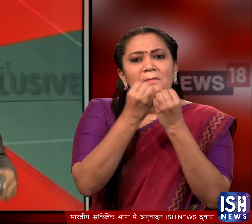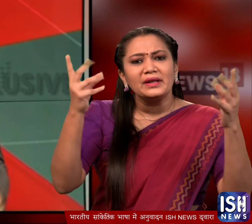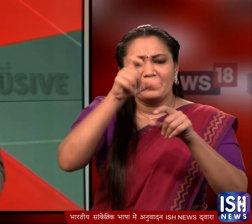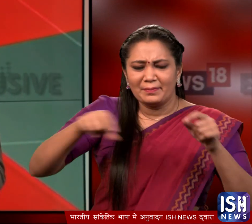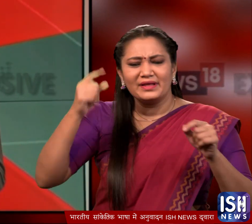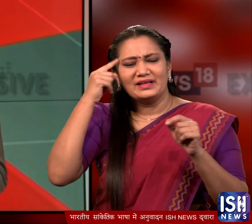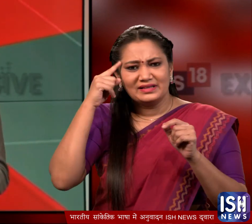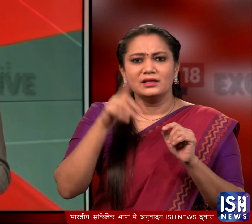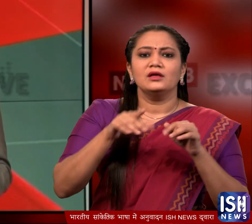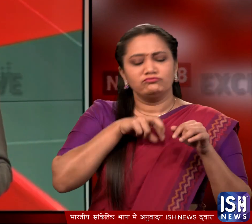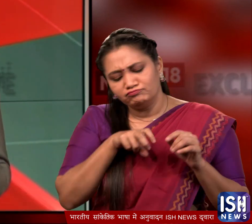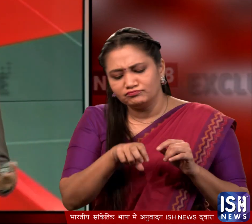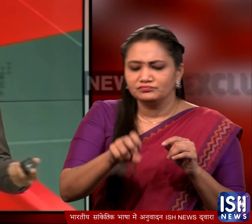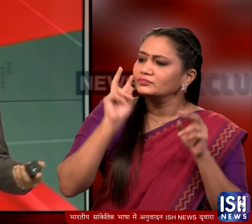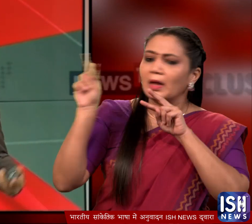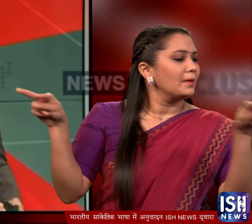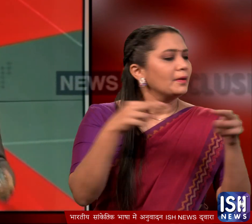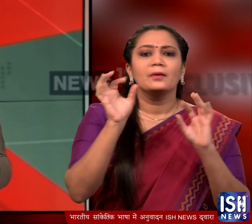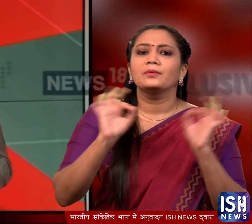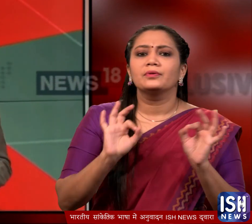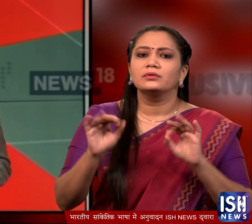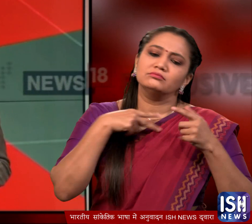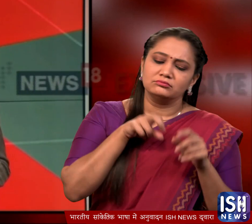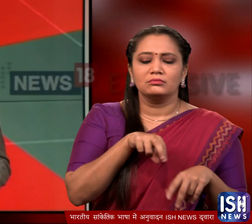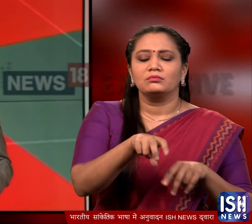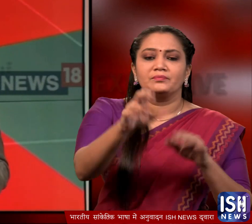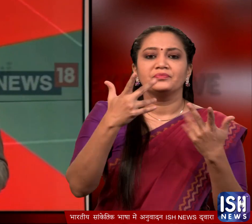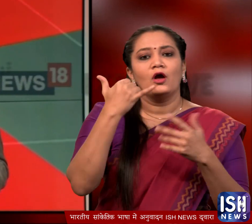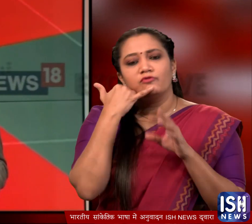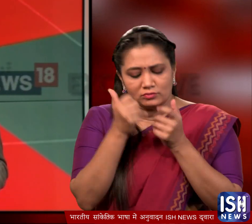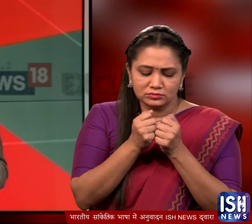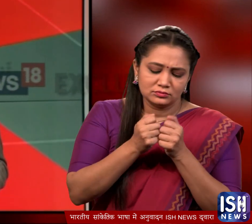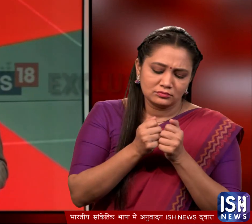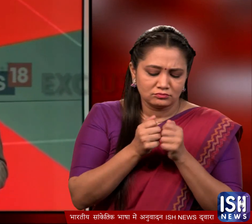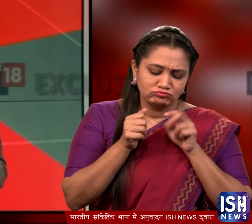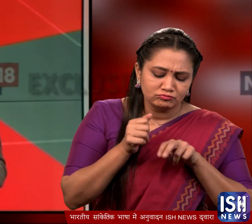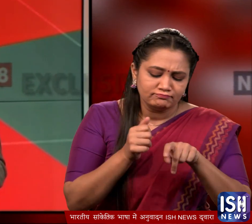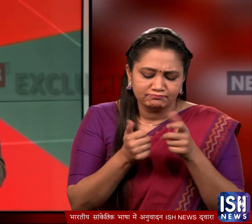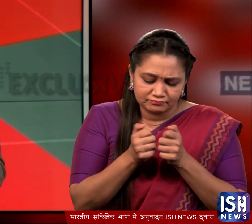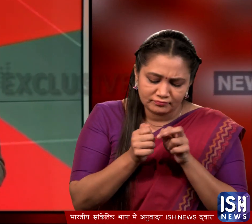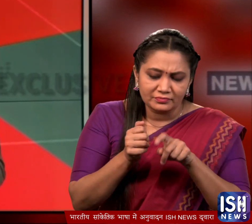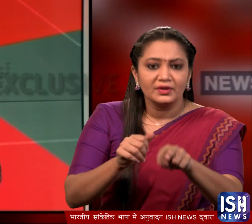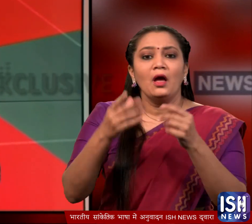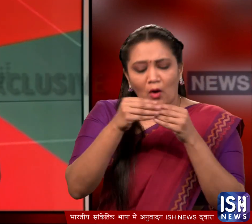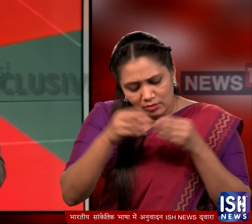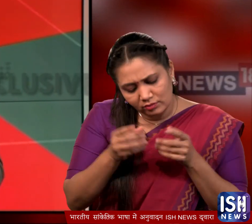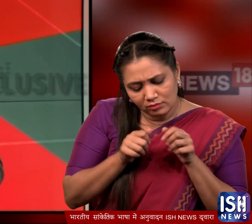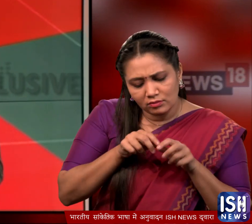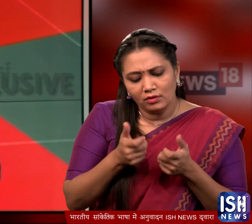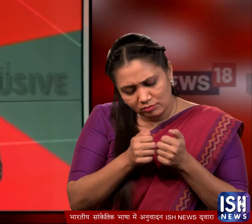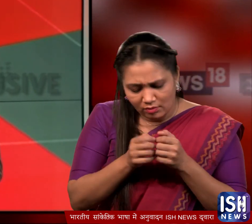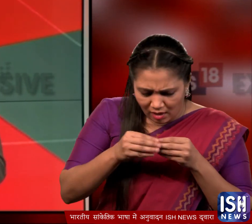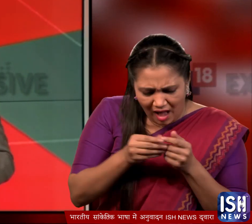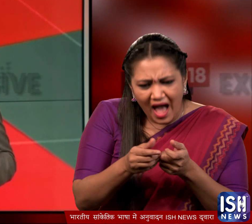बहुत से लोग ऐसे हैं जो रास्ता पार करते समय दाएं बाएं देखना भी जरूरी नहीं समझते। फोन पर मैसेज भेजने से लेकर नोट गिनने तक ऐसे तमाम काम